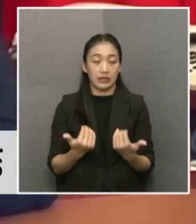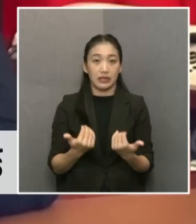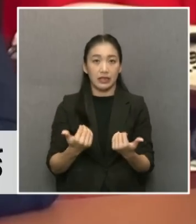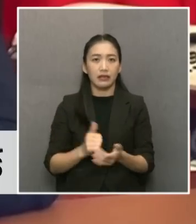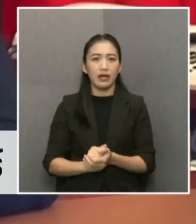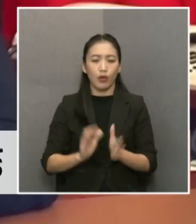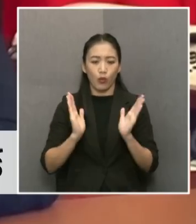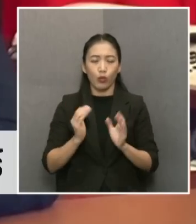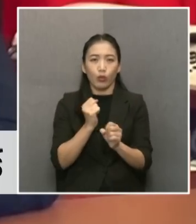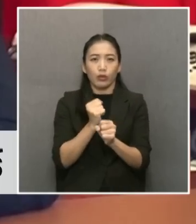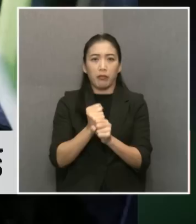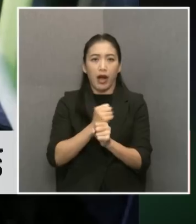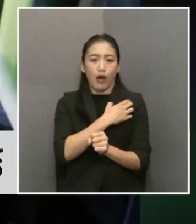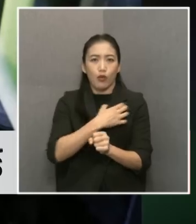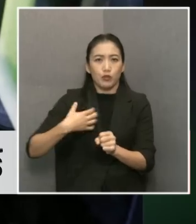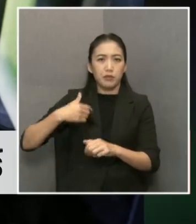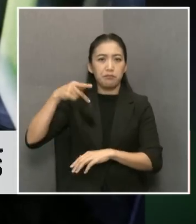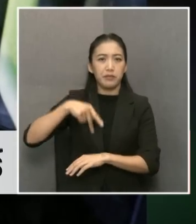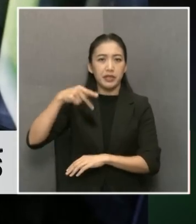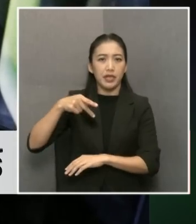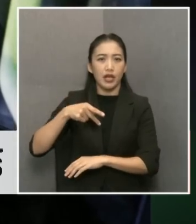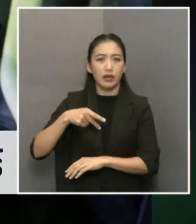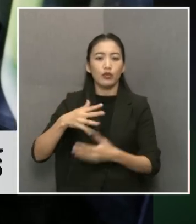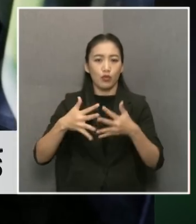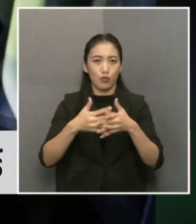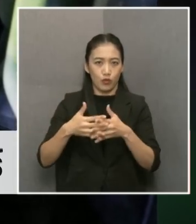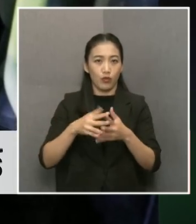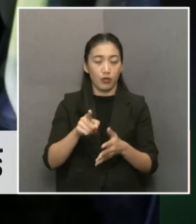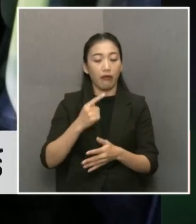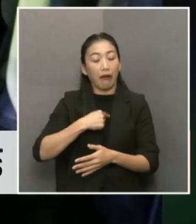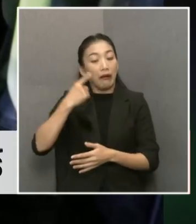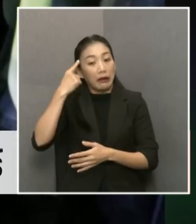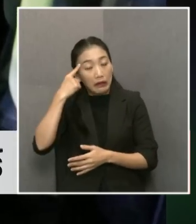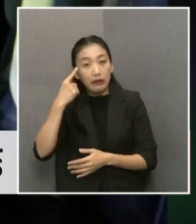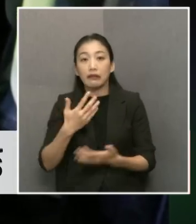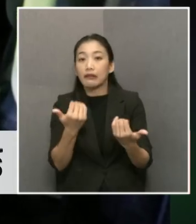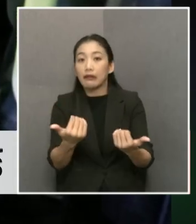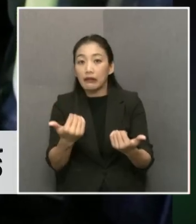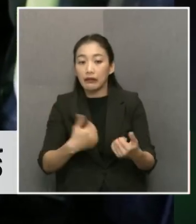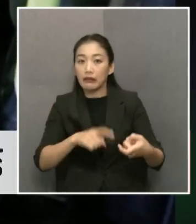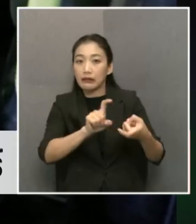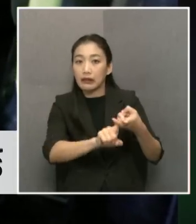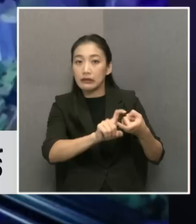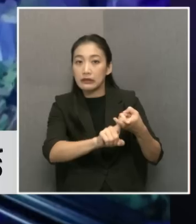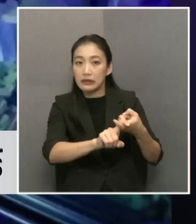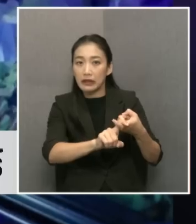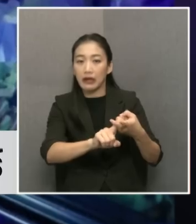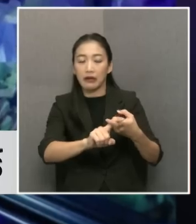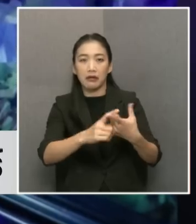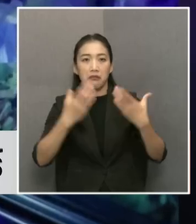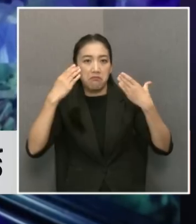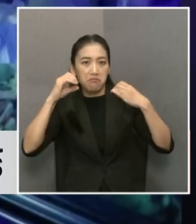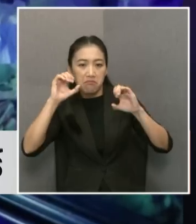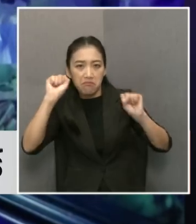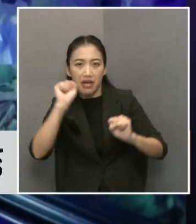ความเห็นค่ะว่าเขาไม่คิดว่าประธานาธิบดีวลาดิเมียร์ปูตินของรัสเซียจะมองข้ามและให้อภัยนายพริโก